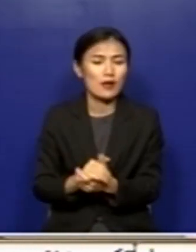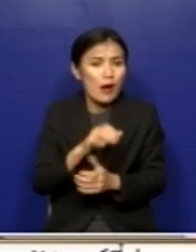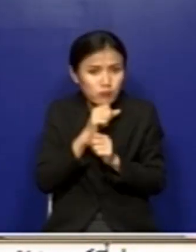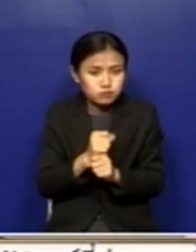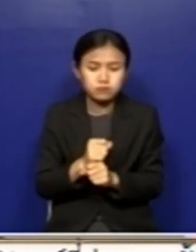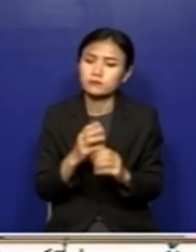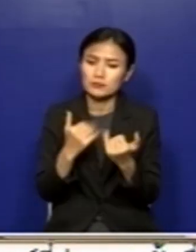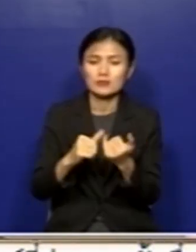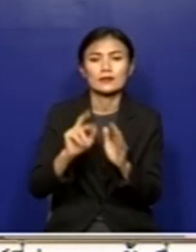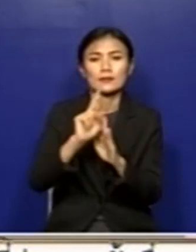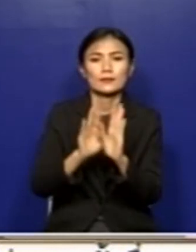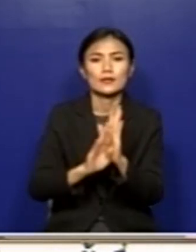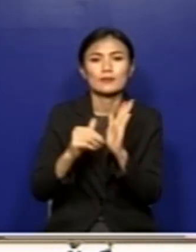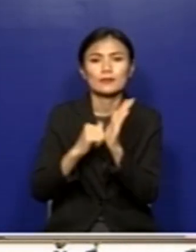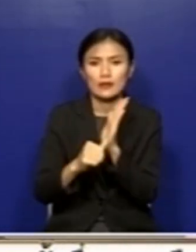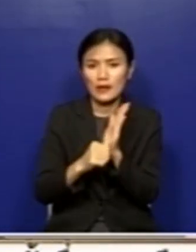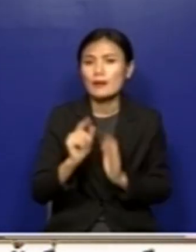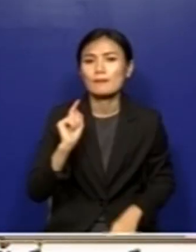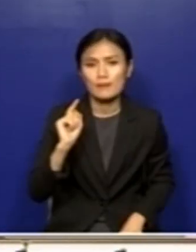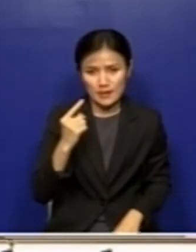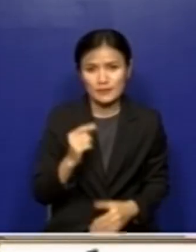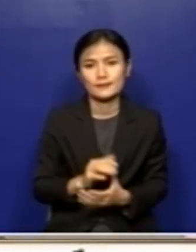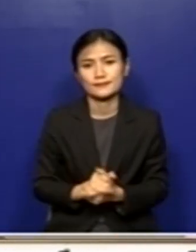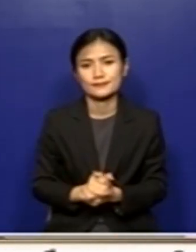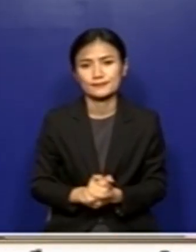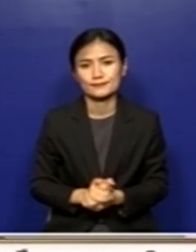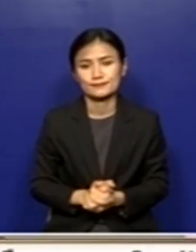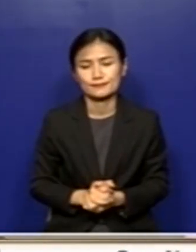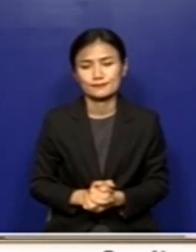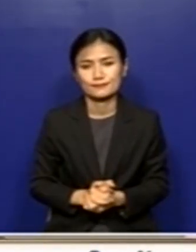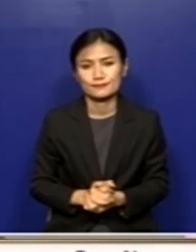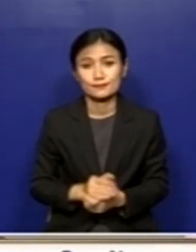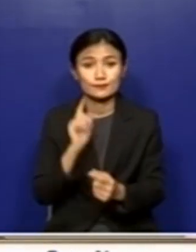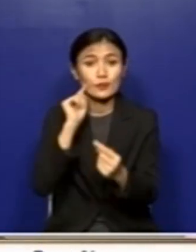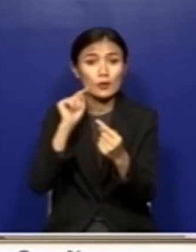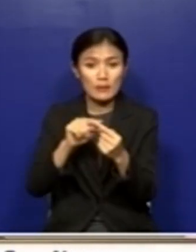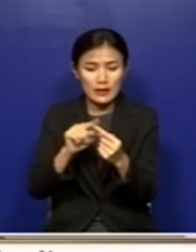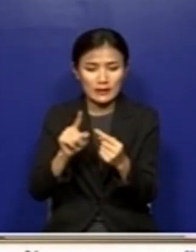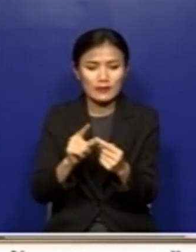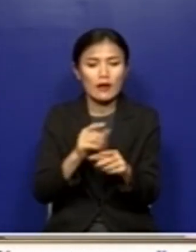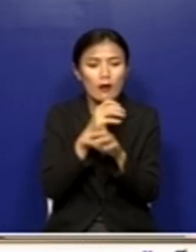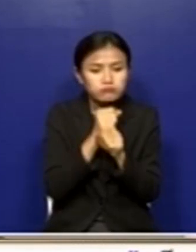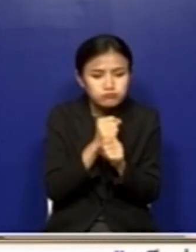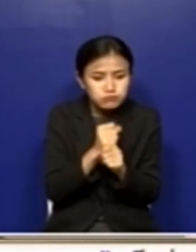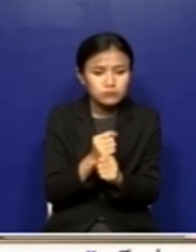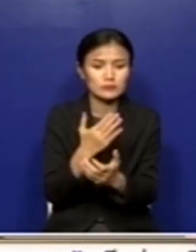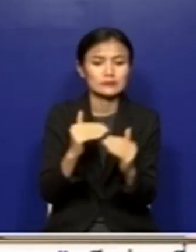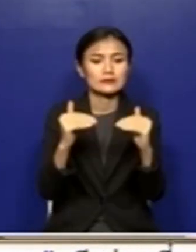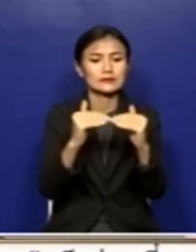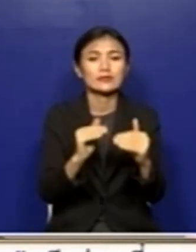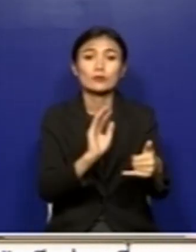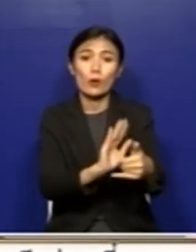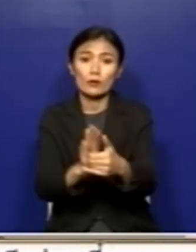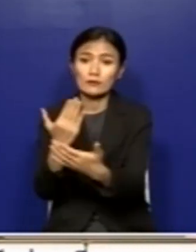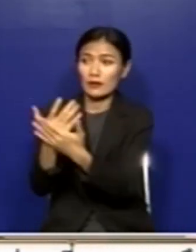ม่หรือแก้ระเบียบเก่าเพื่อให้เขาได้รับตามสิทธิที่ควรจะได้เพราะว่าเงินบำนาญตกทอดนั้